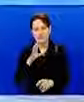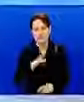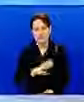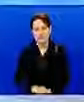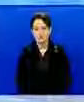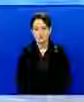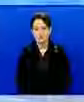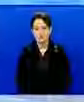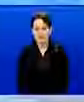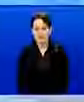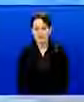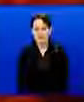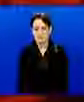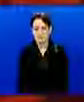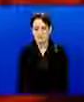Байтас тарқатып айтады.